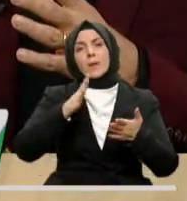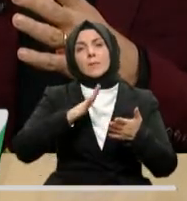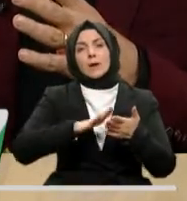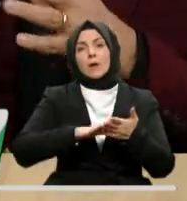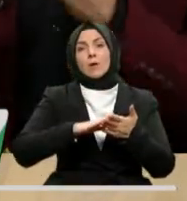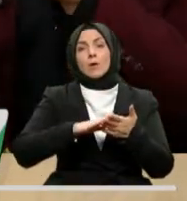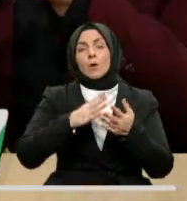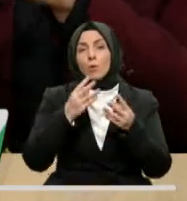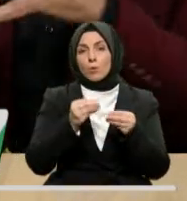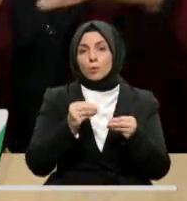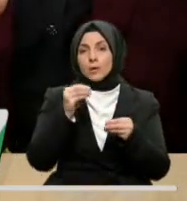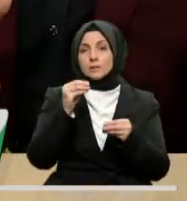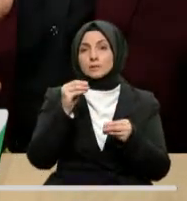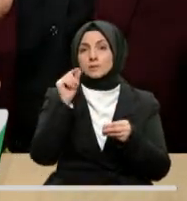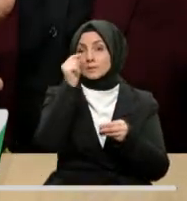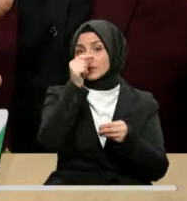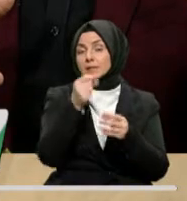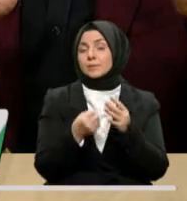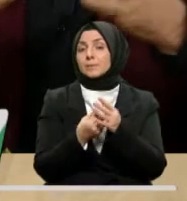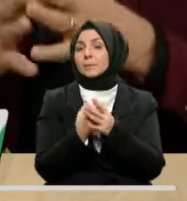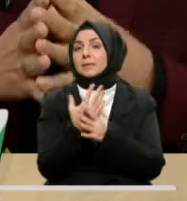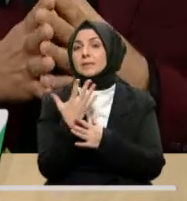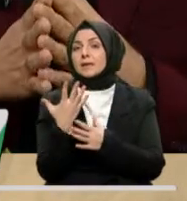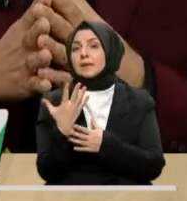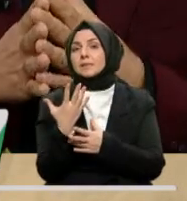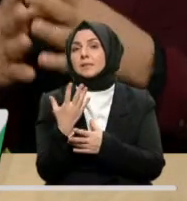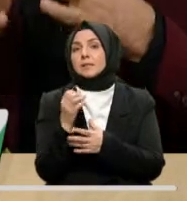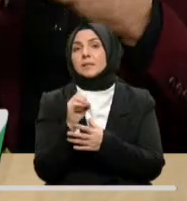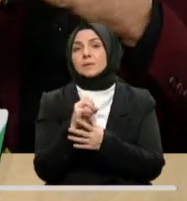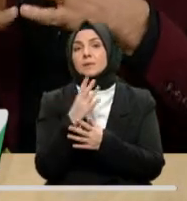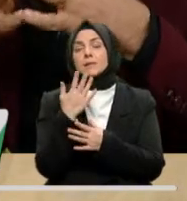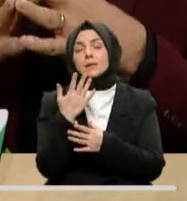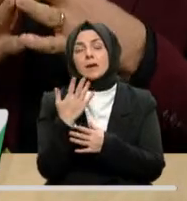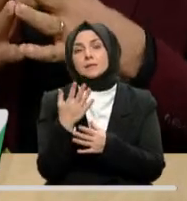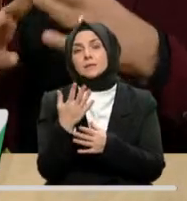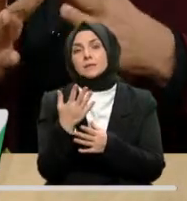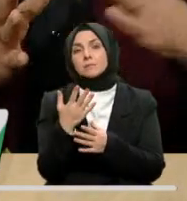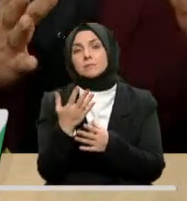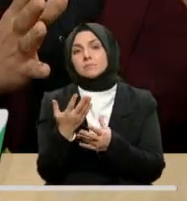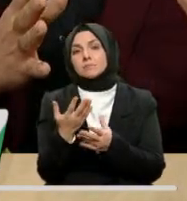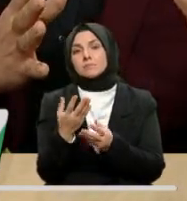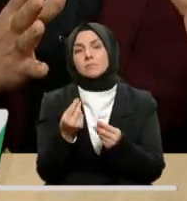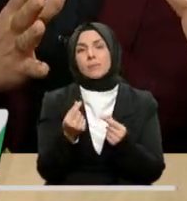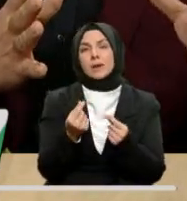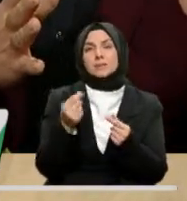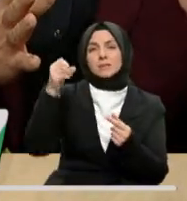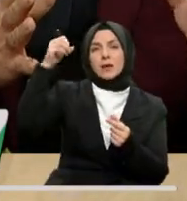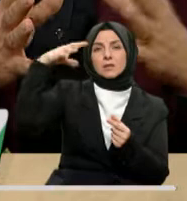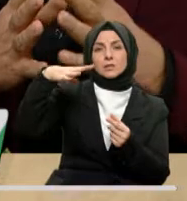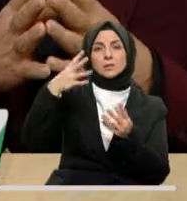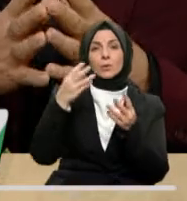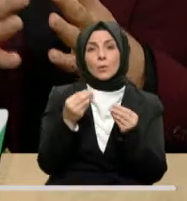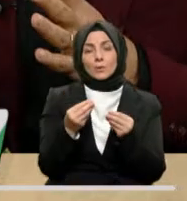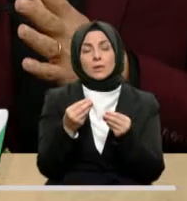dayanıklı bitkilerdir çiçekli bitkiler biraz daha fazla iş isterler Yani bunun püf noktası bu evinizde çiçekli bitki varsa biraz da ışık alan bir yere koyun